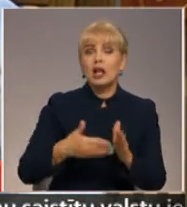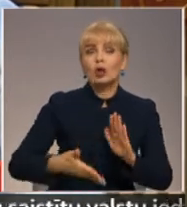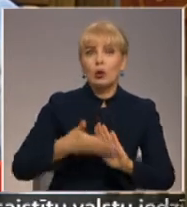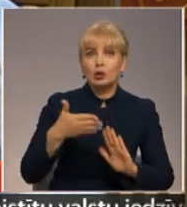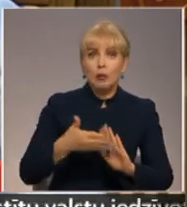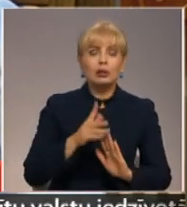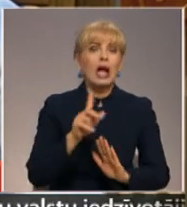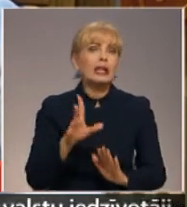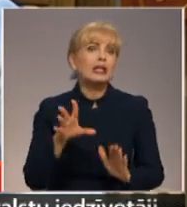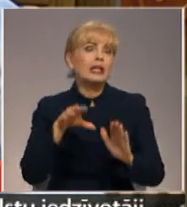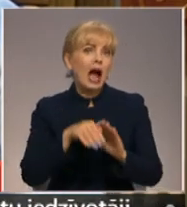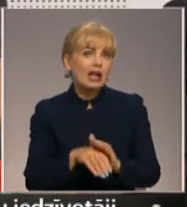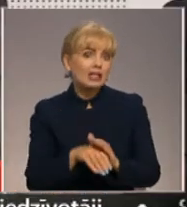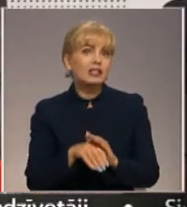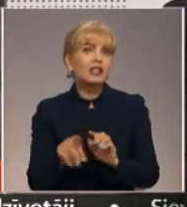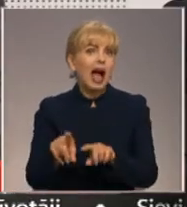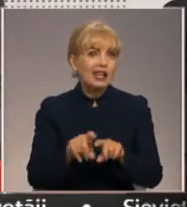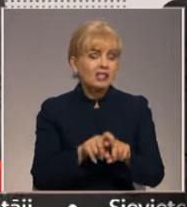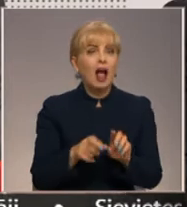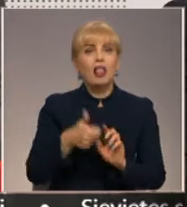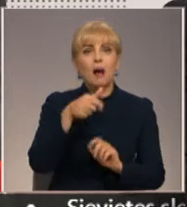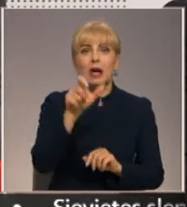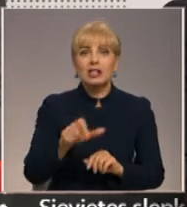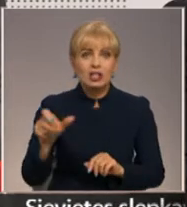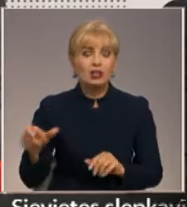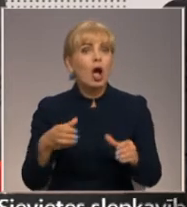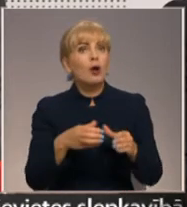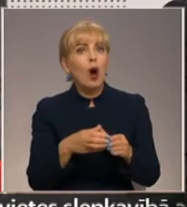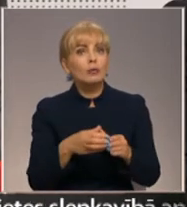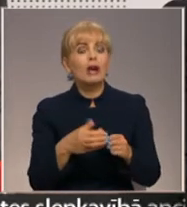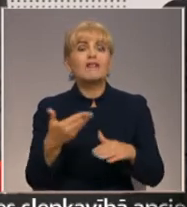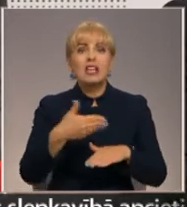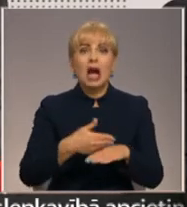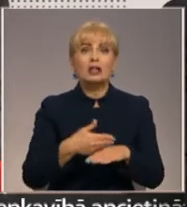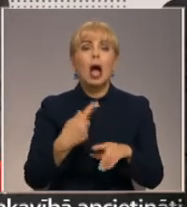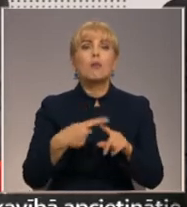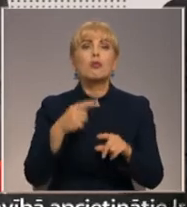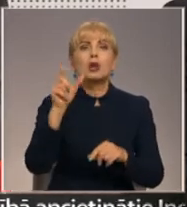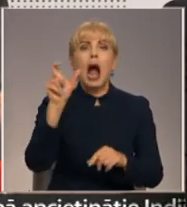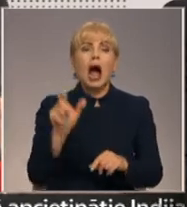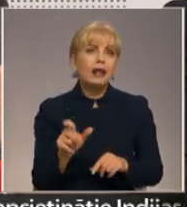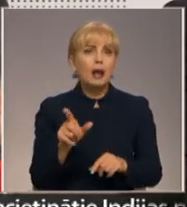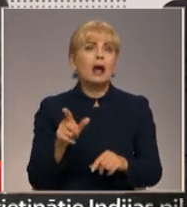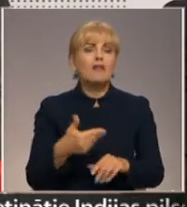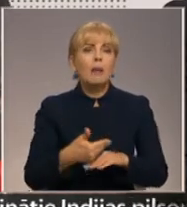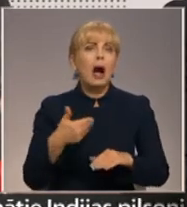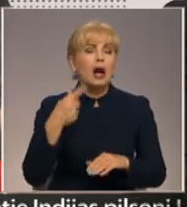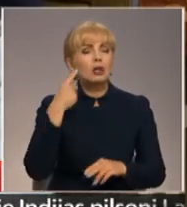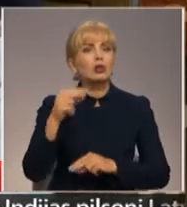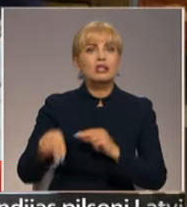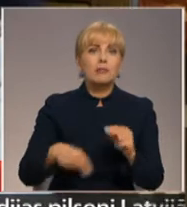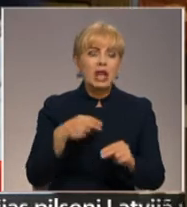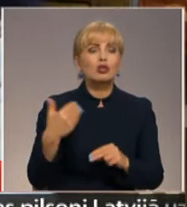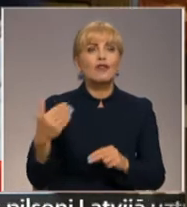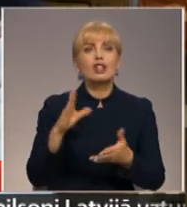ir jāiesaist labākie cilvēki. Vai šajā komandā būs vieta arī Viesturam Burkānam, pagaidām esot pāragri spriest. Znotiņa sacīja, ka viņa